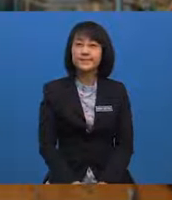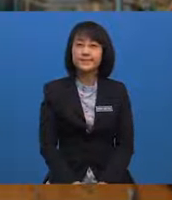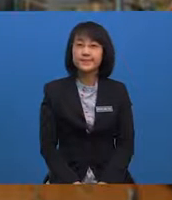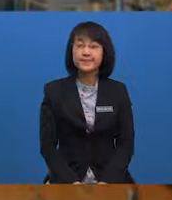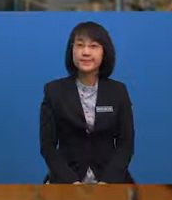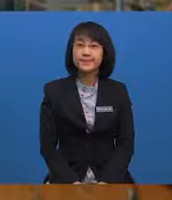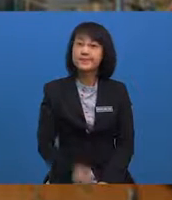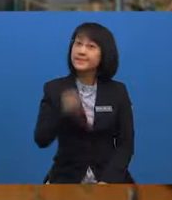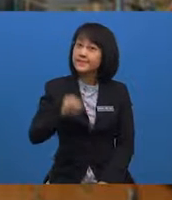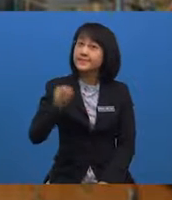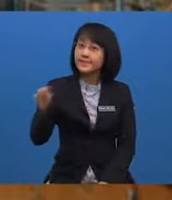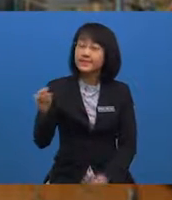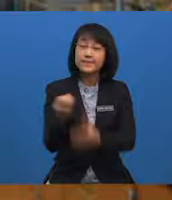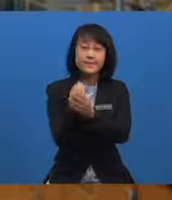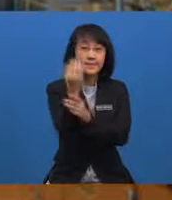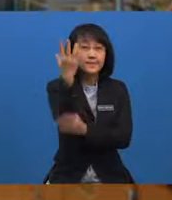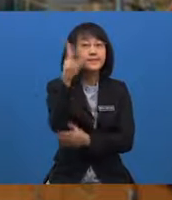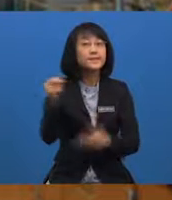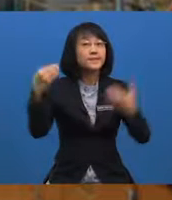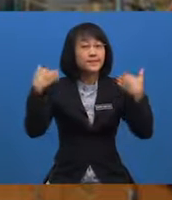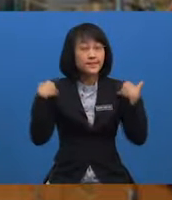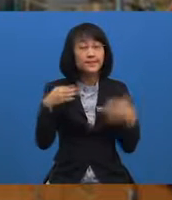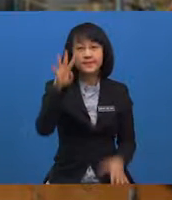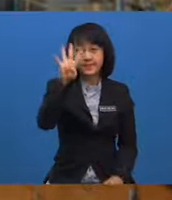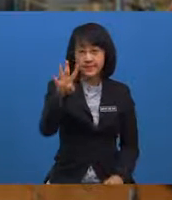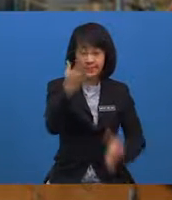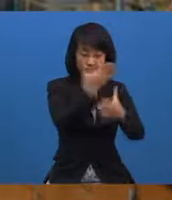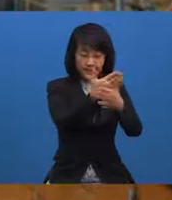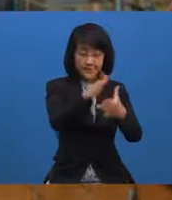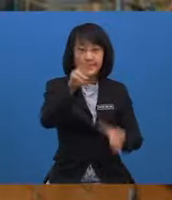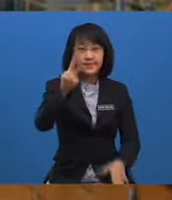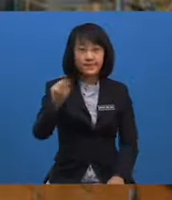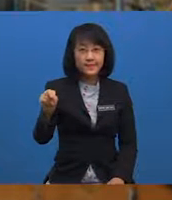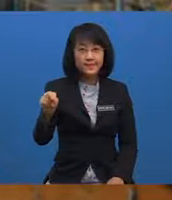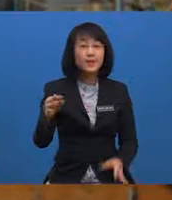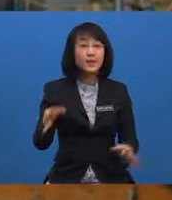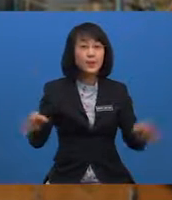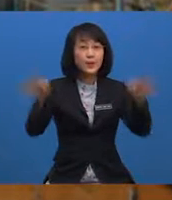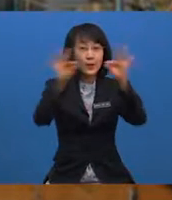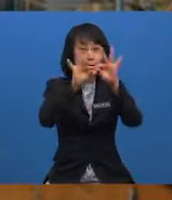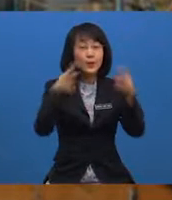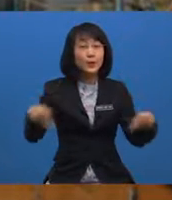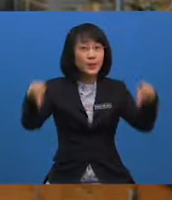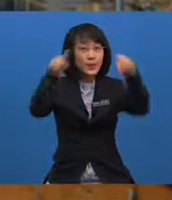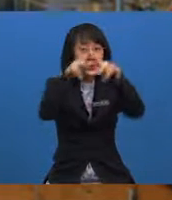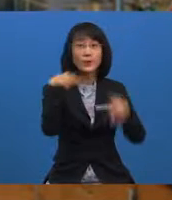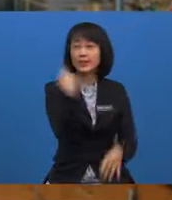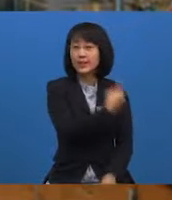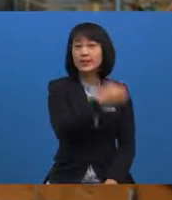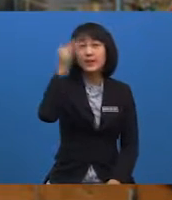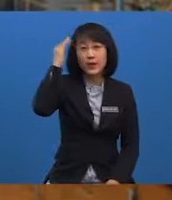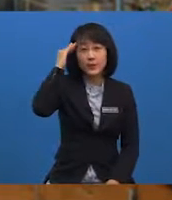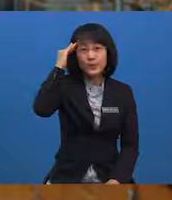Jadi murid-murid, tumbuhan mempunyai empat bahagian yang perlu kita tahu, iaitu